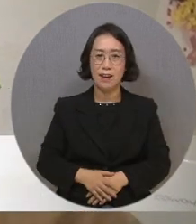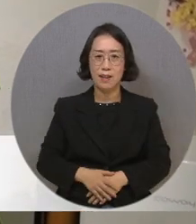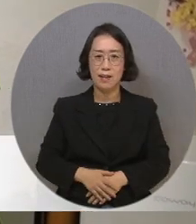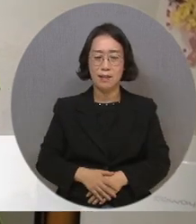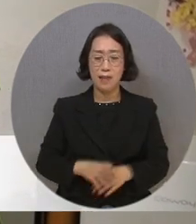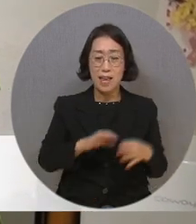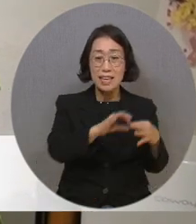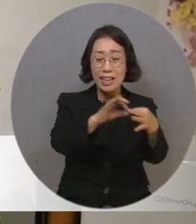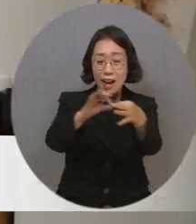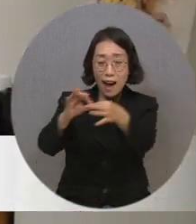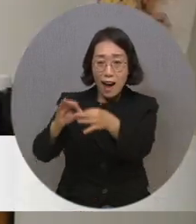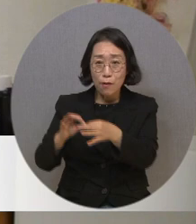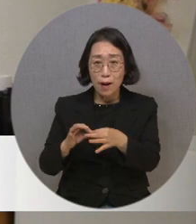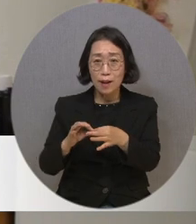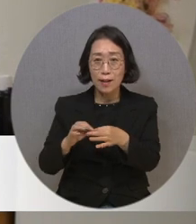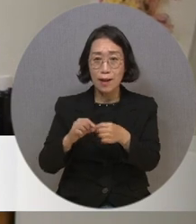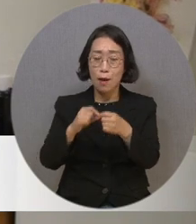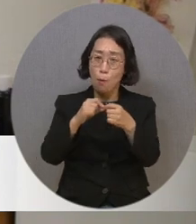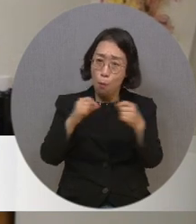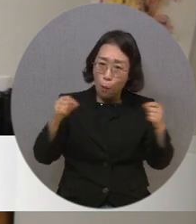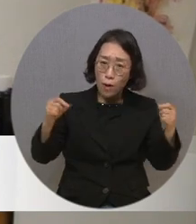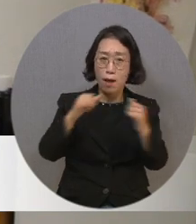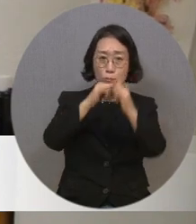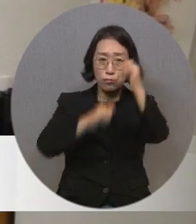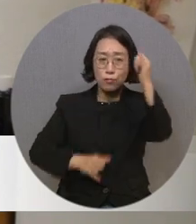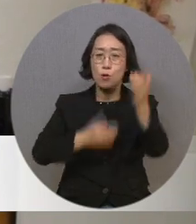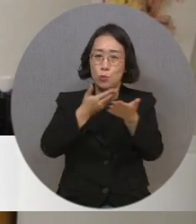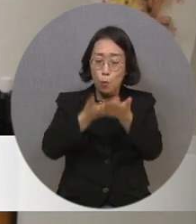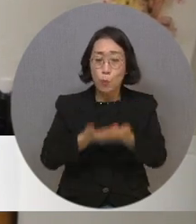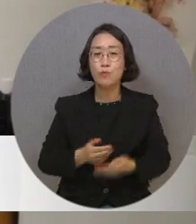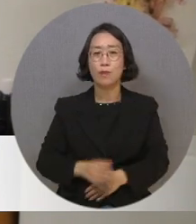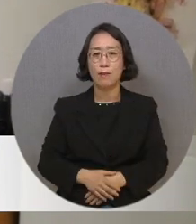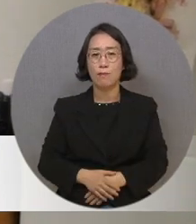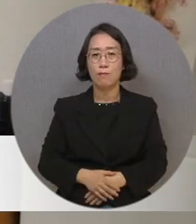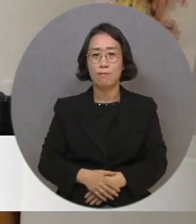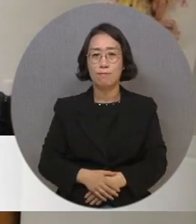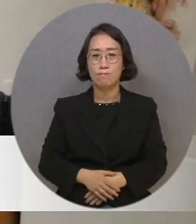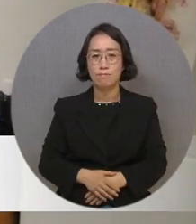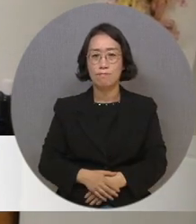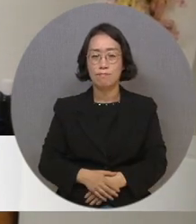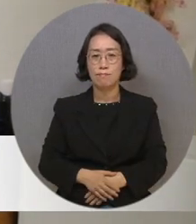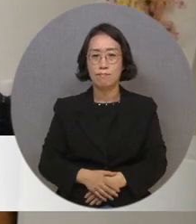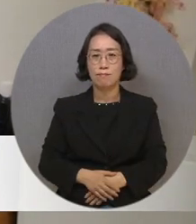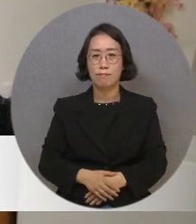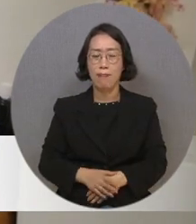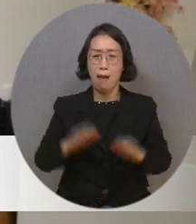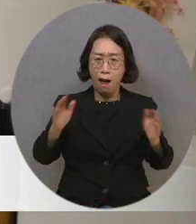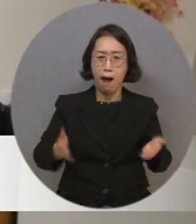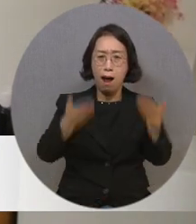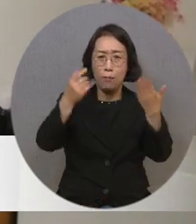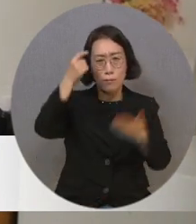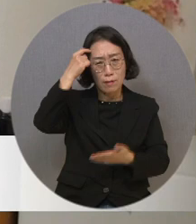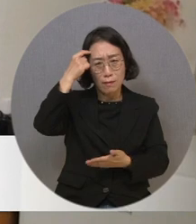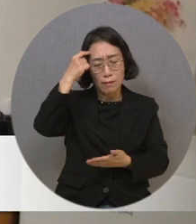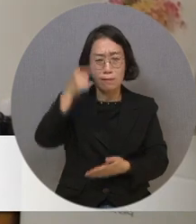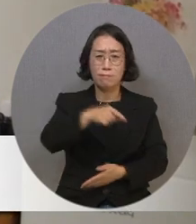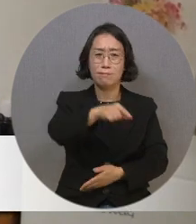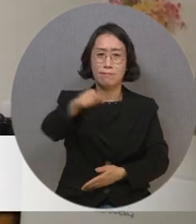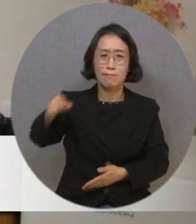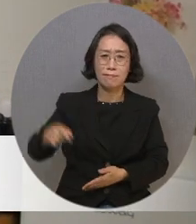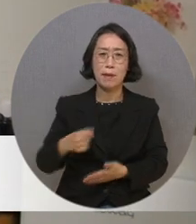내 인간관계들의 역사 그런 것들이 소중한 건데 안 소중한 것처럼 돼버리고 있는 것